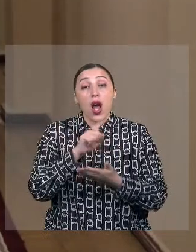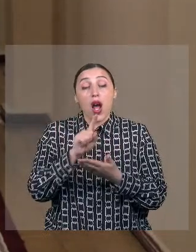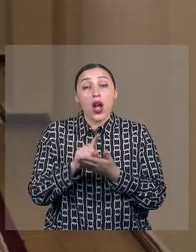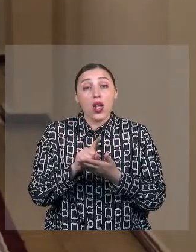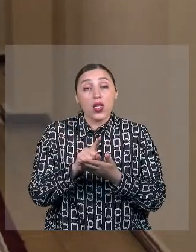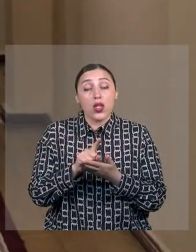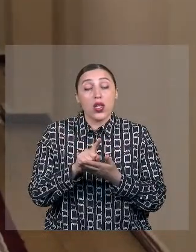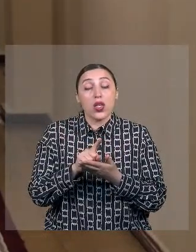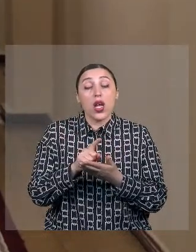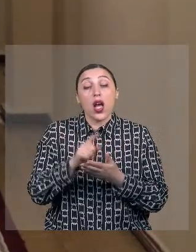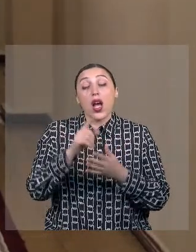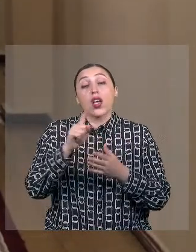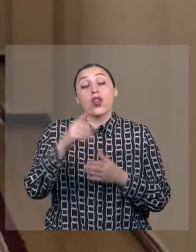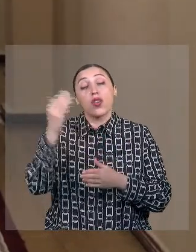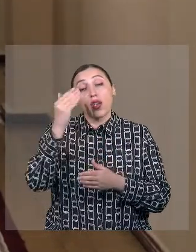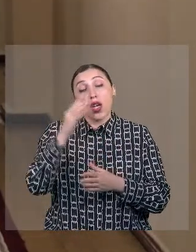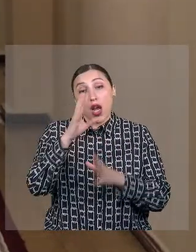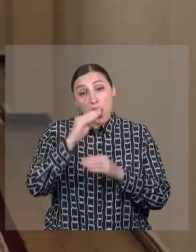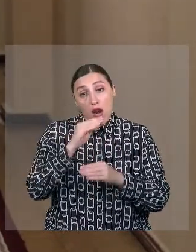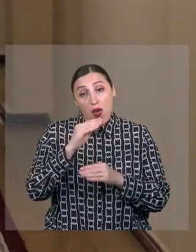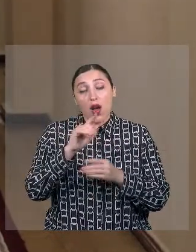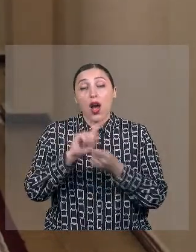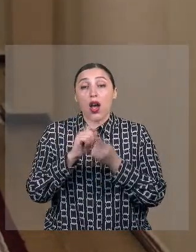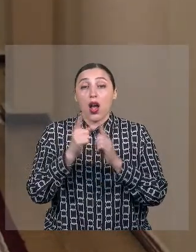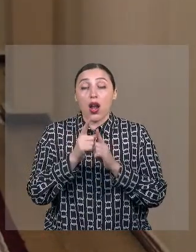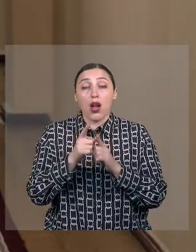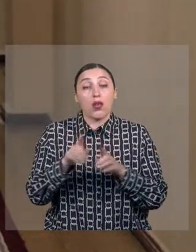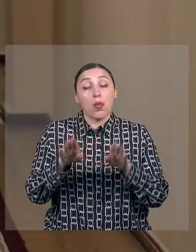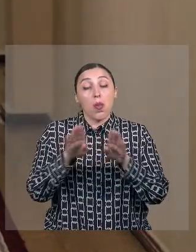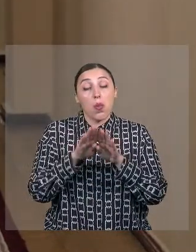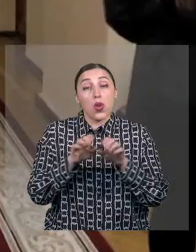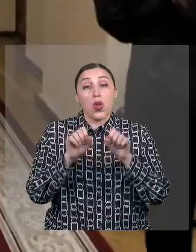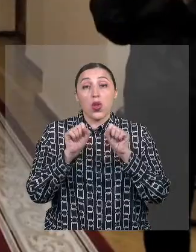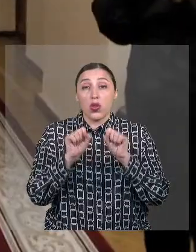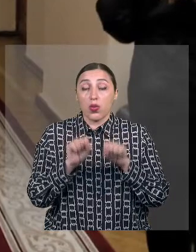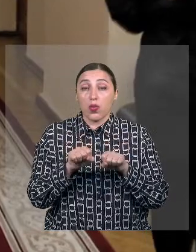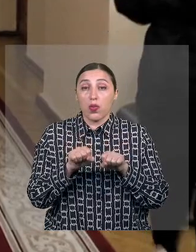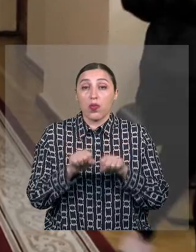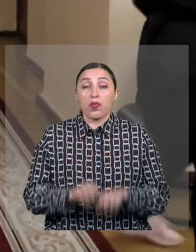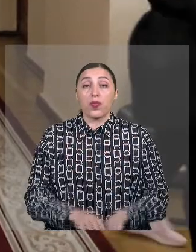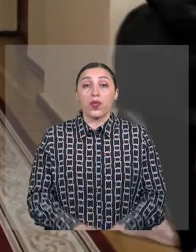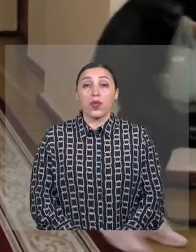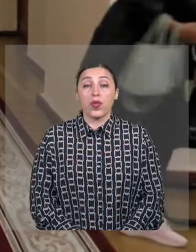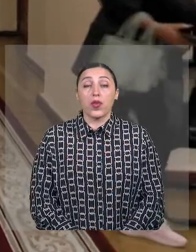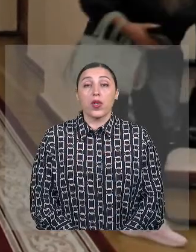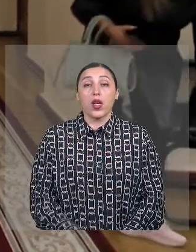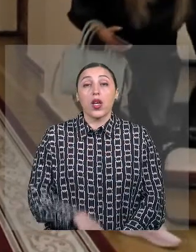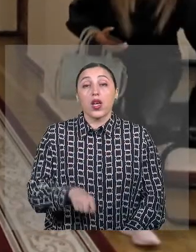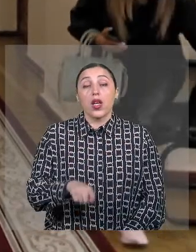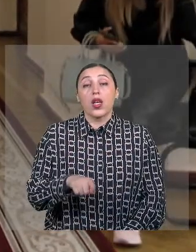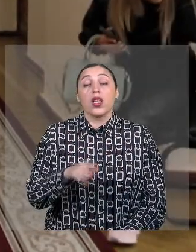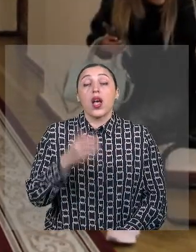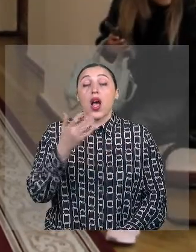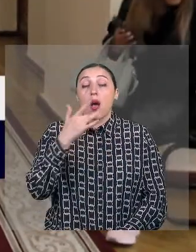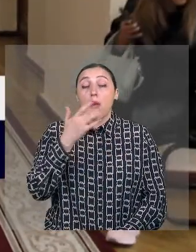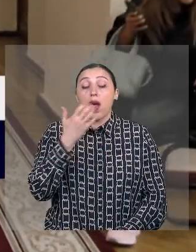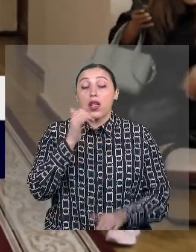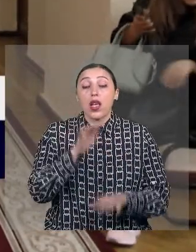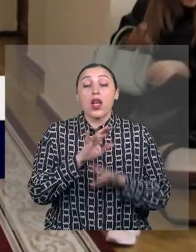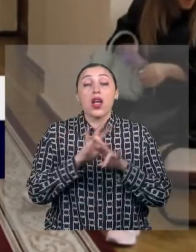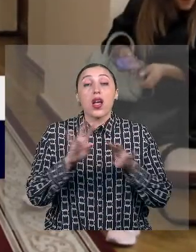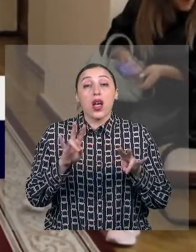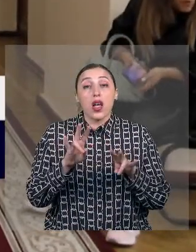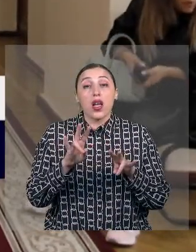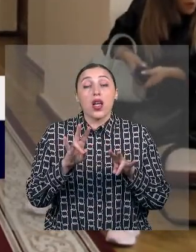բարձրացնելու հնարավորություն կարող են դառնալ, այլ փակելու։ Դա ըստ քարտուղարության հայտարարության կլինի